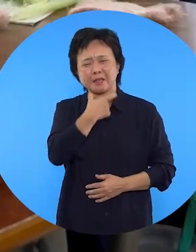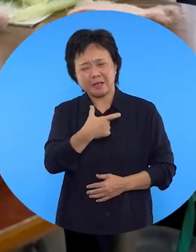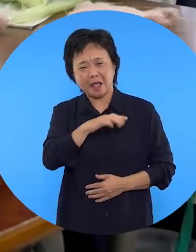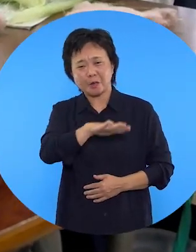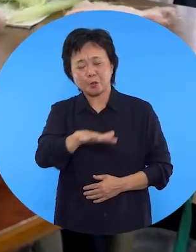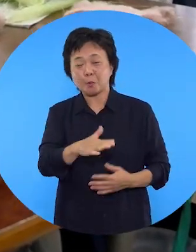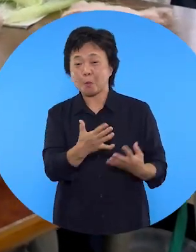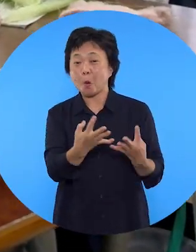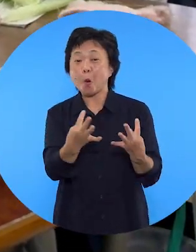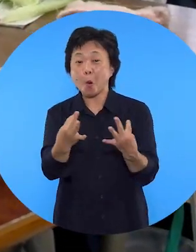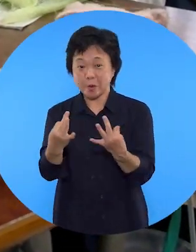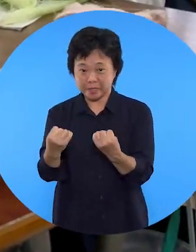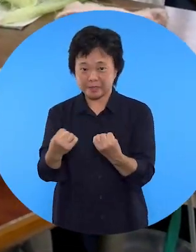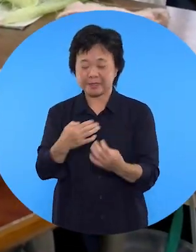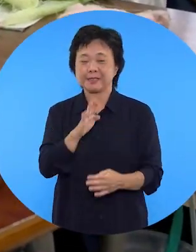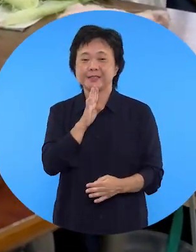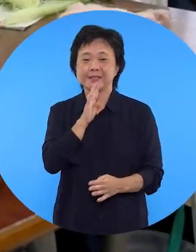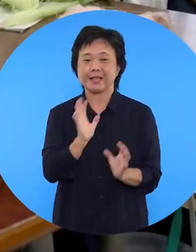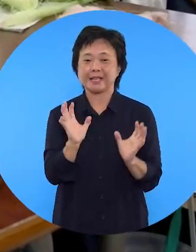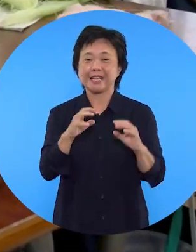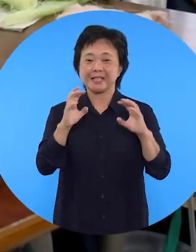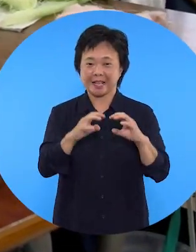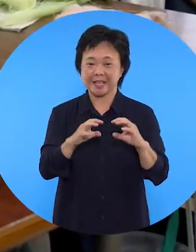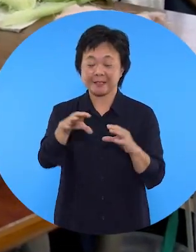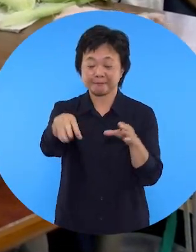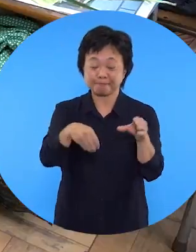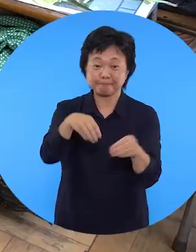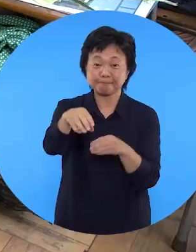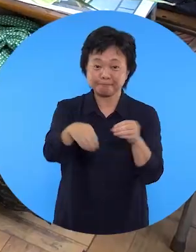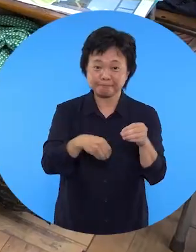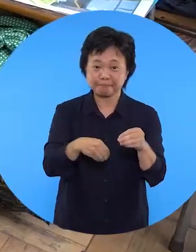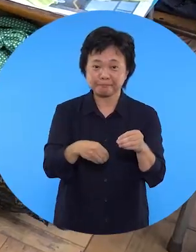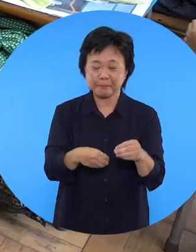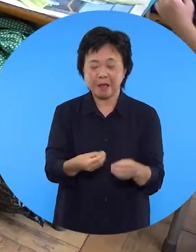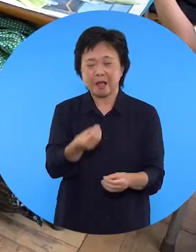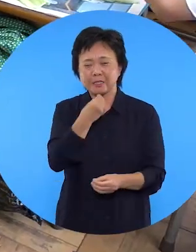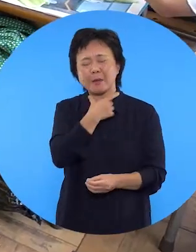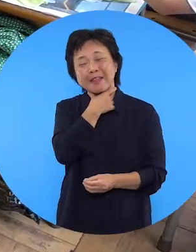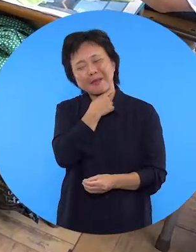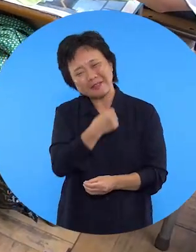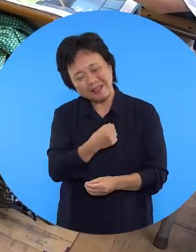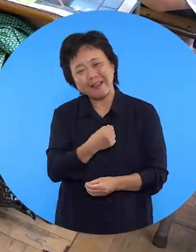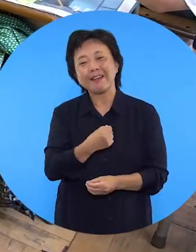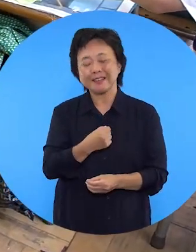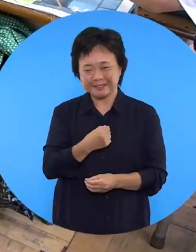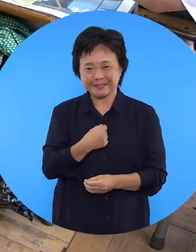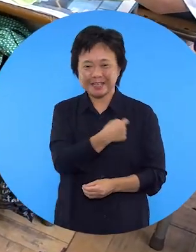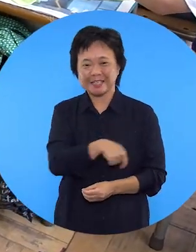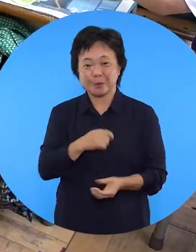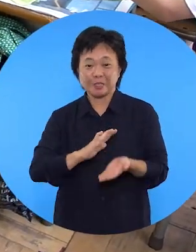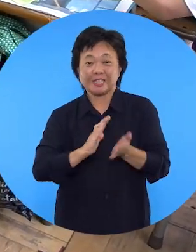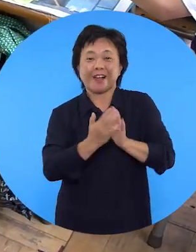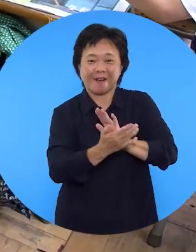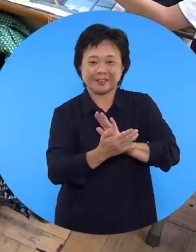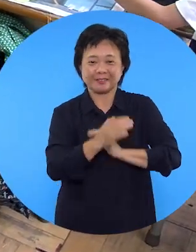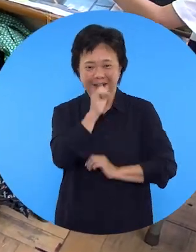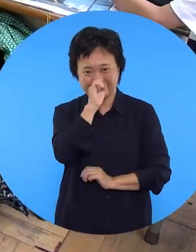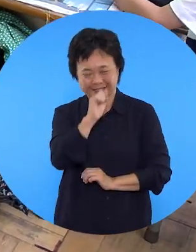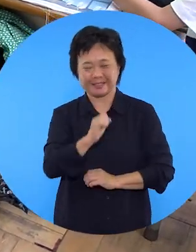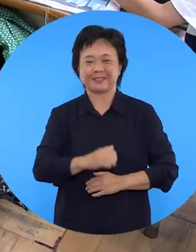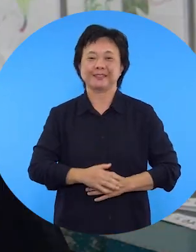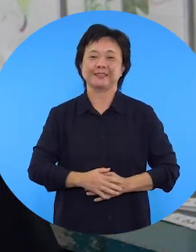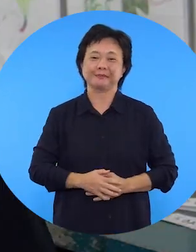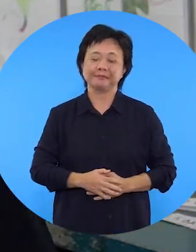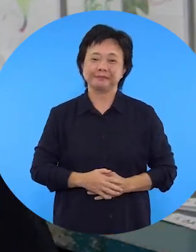子もたくさんいるので実際に触れてみることで食べてみたいなって思ったりとかできるのがいんかなと思ってい